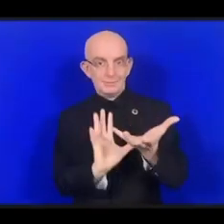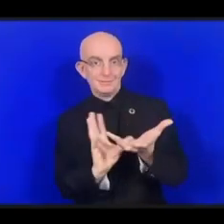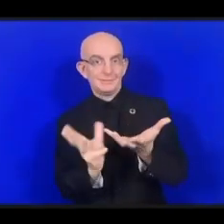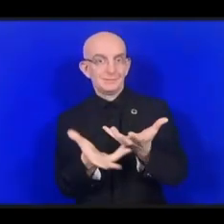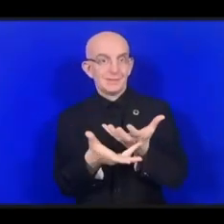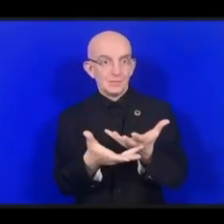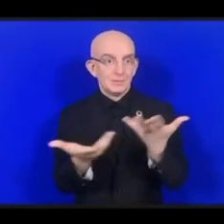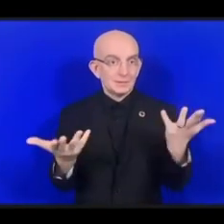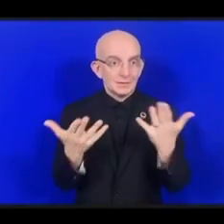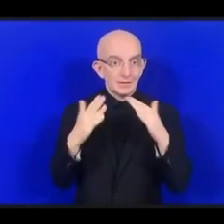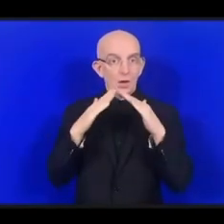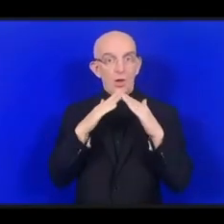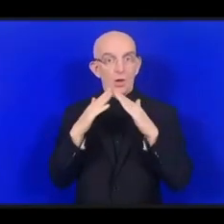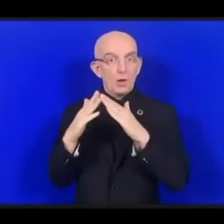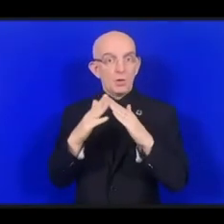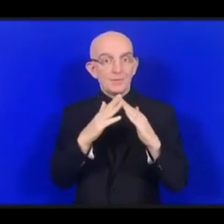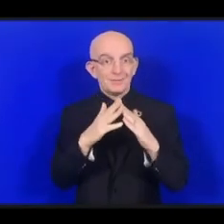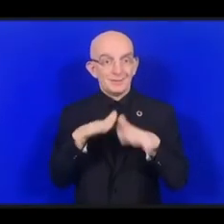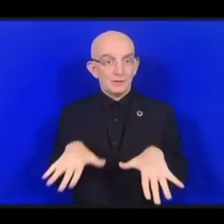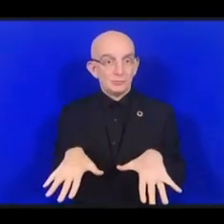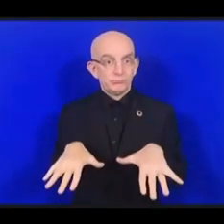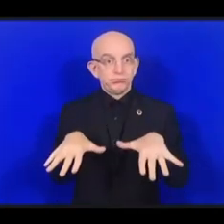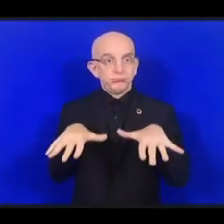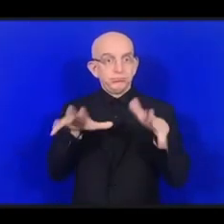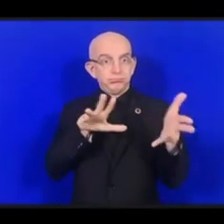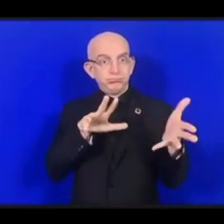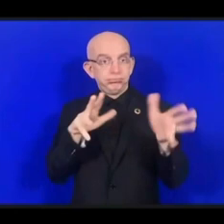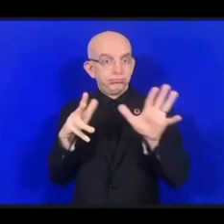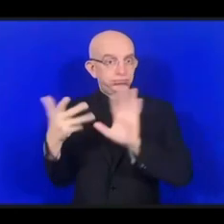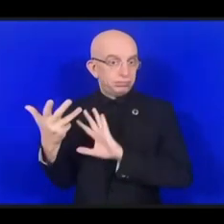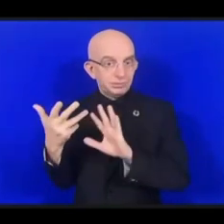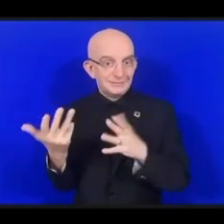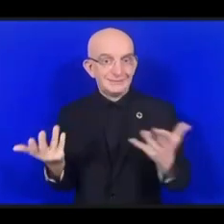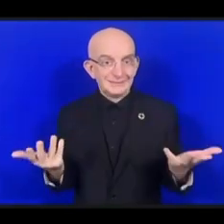暴风雨和旱灾轮流出现的自然灾害。